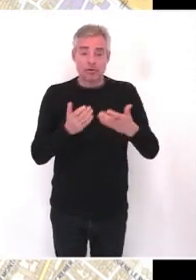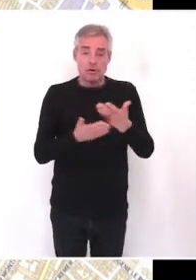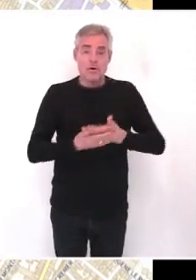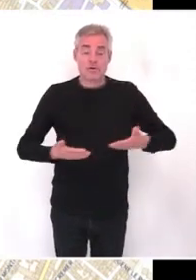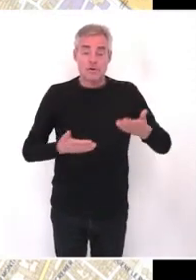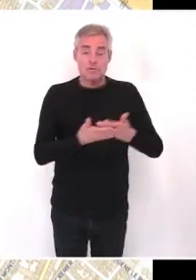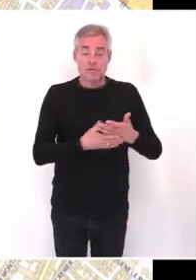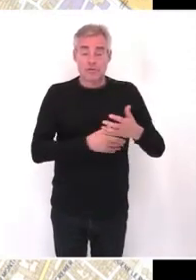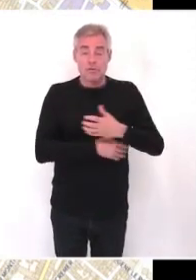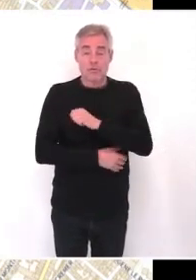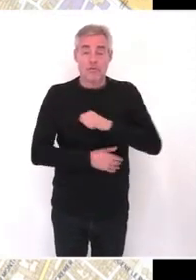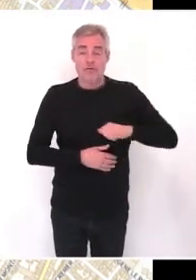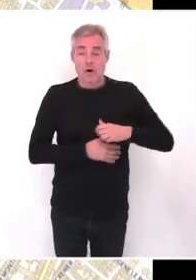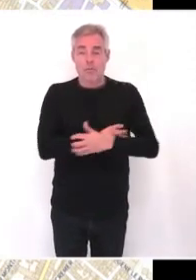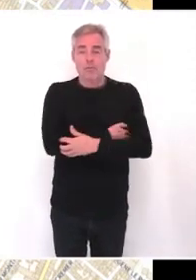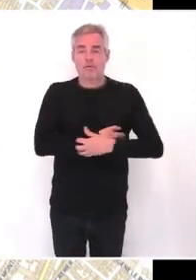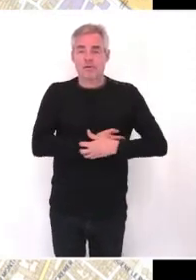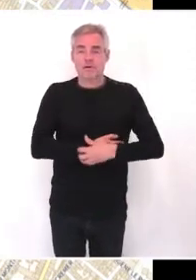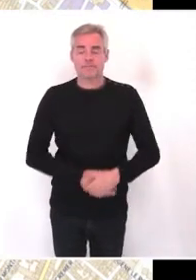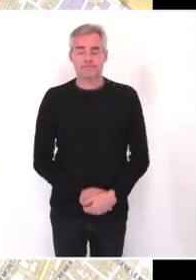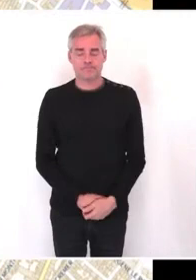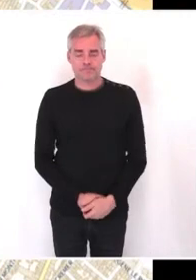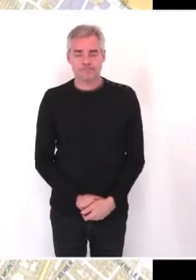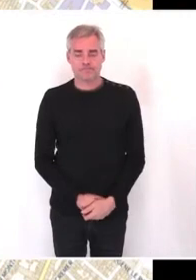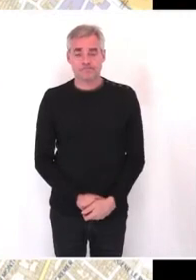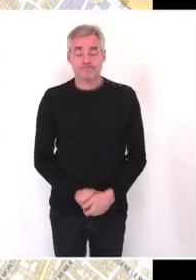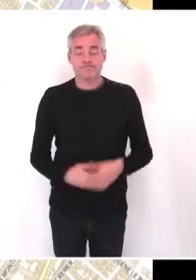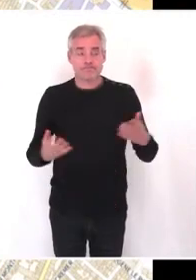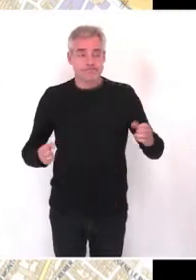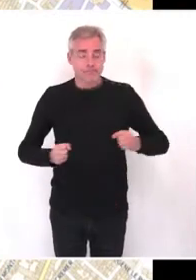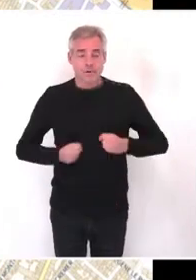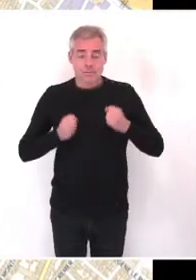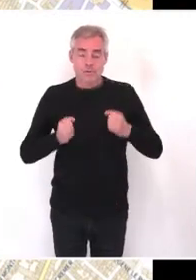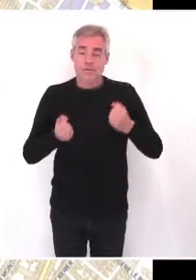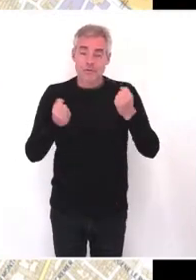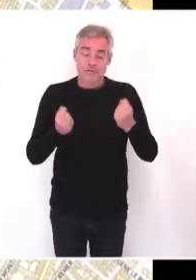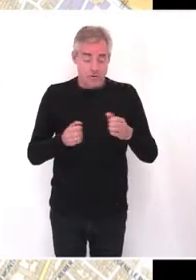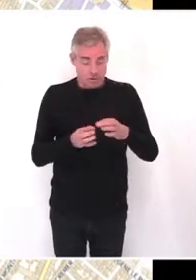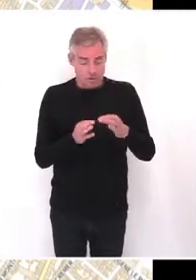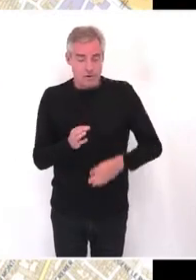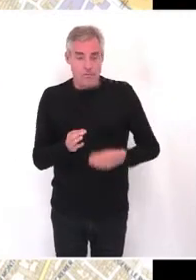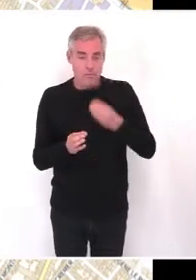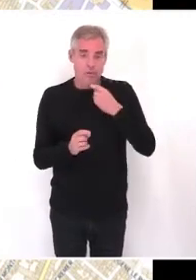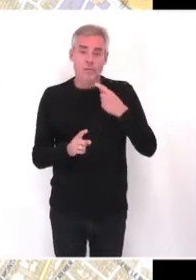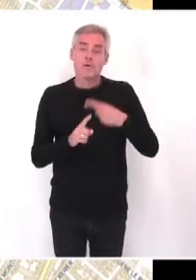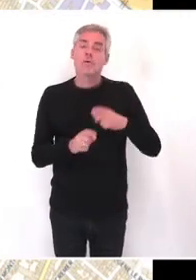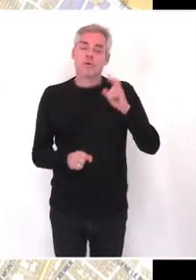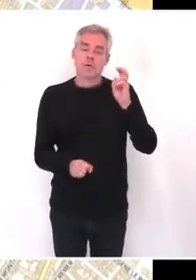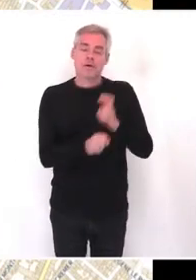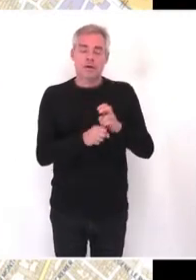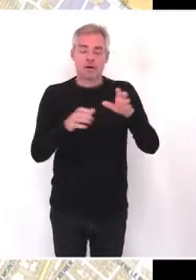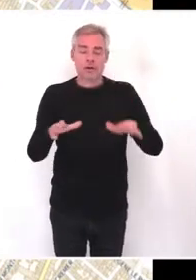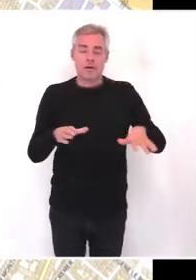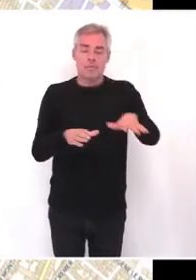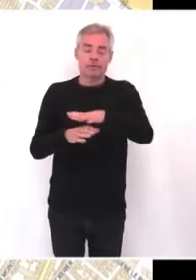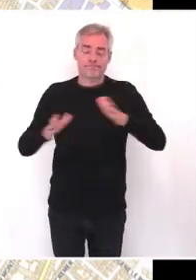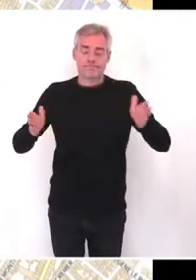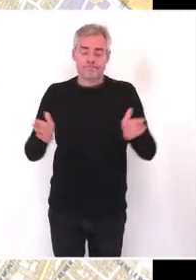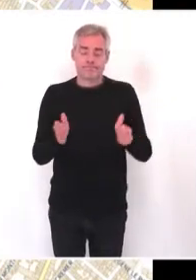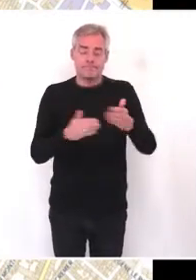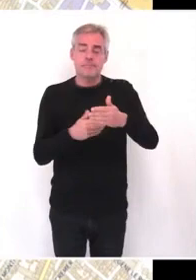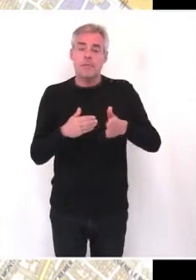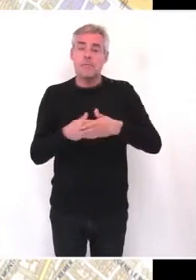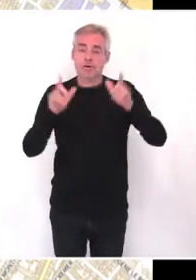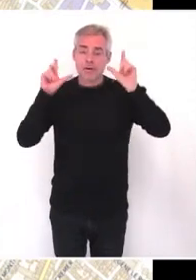situation de grande pauvreté. Cette forte mobilisation a porté ses fruits avec le maintien d'un périmètre resserré autour des